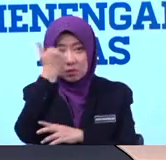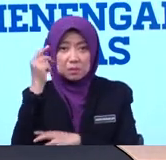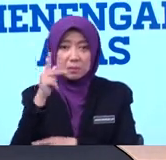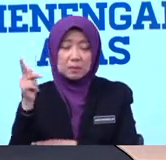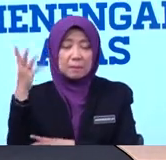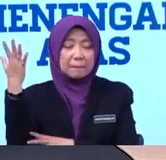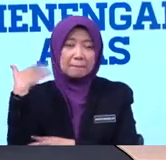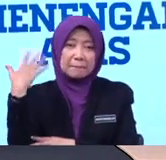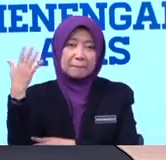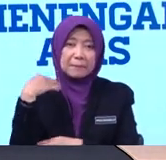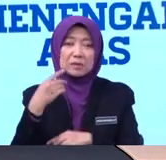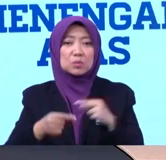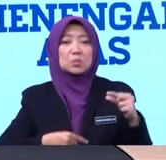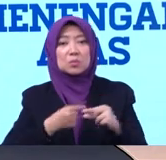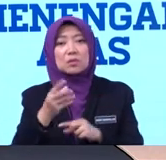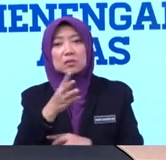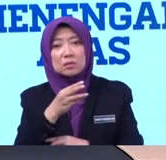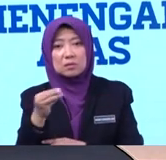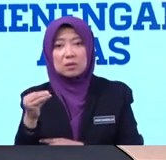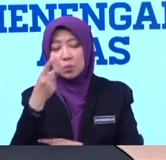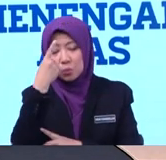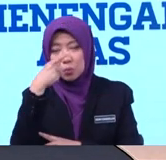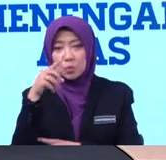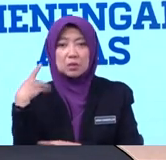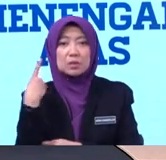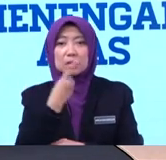karena kita perlukan oksigen untuk respirasi